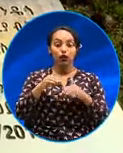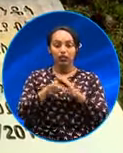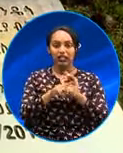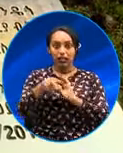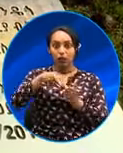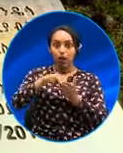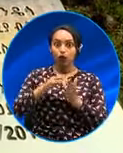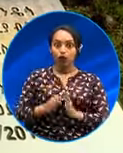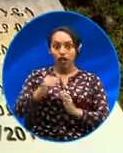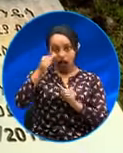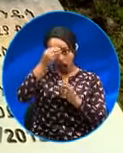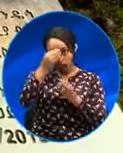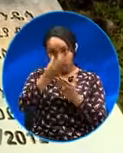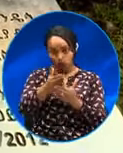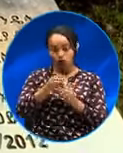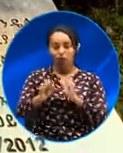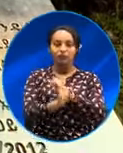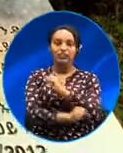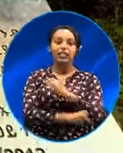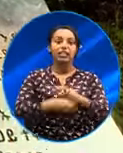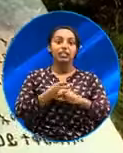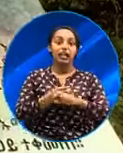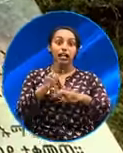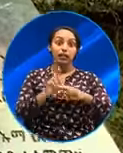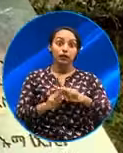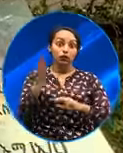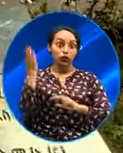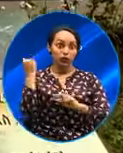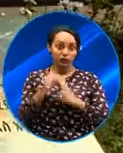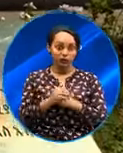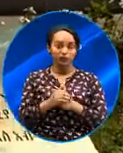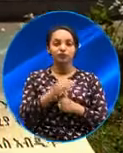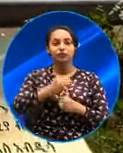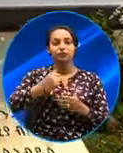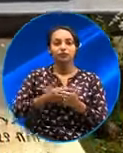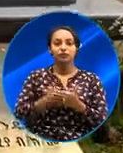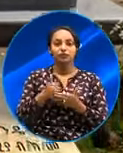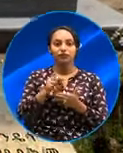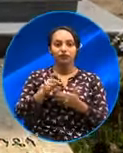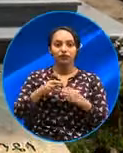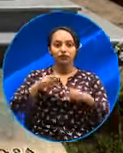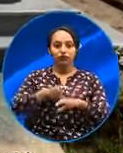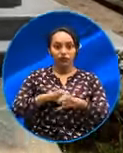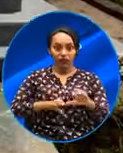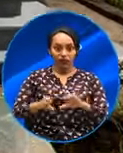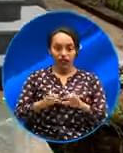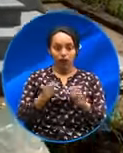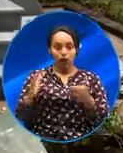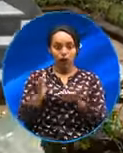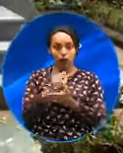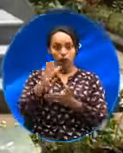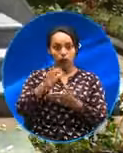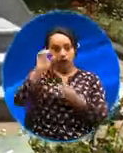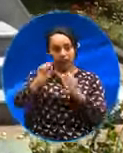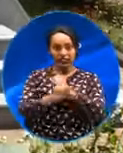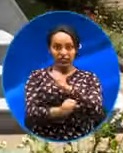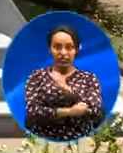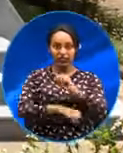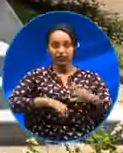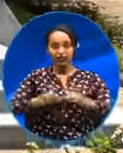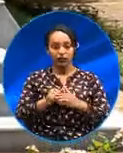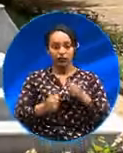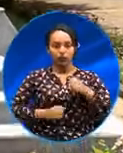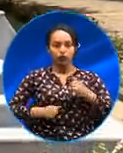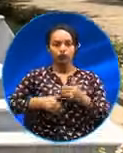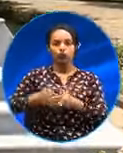ውስጥ እንደሚያቆምለት አስታውቆ የመሰረት ድንጋይም ተቀምጦ ነበረ። በዚሁ መሰረትም የከተማ አስተዳደሩ ካቢኔ በወሰነው መሰረት በከተማ